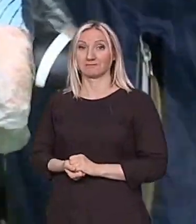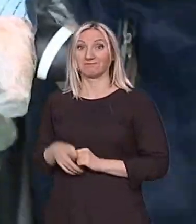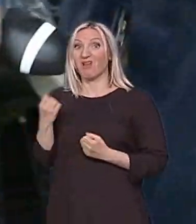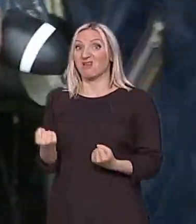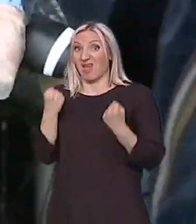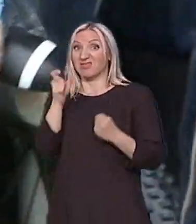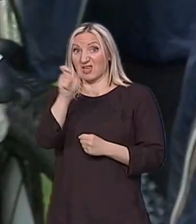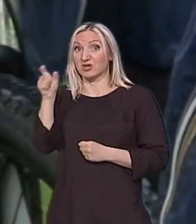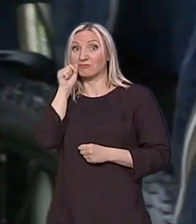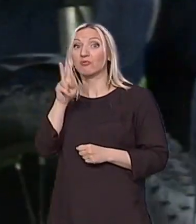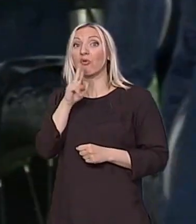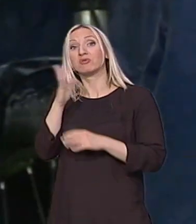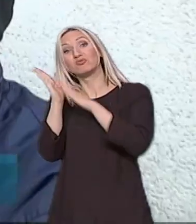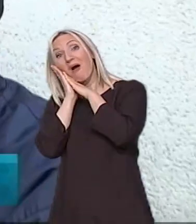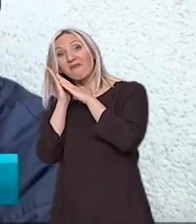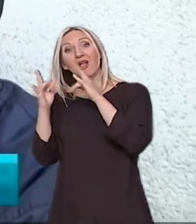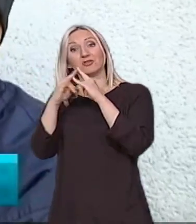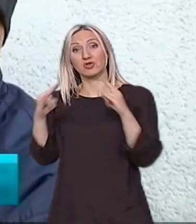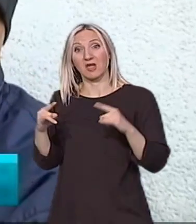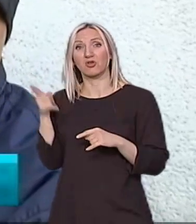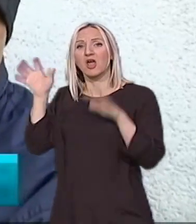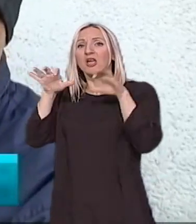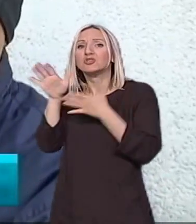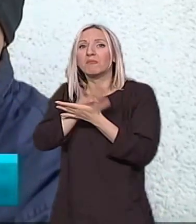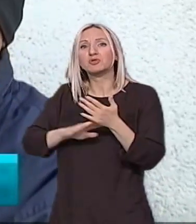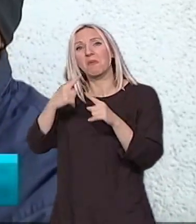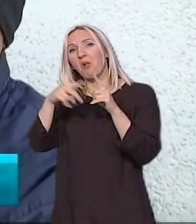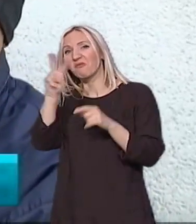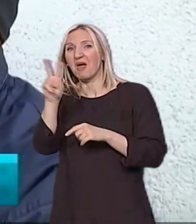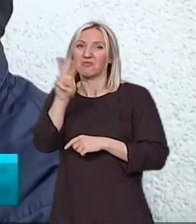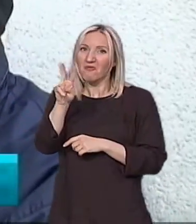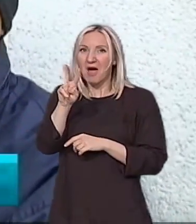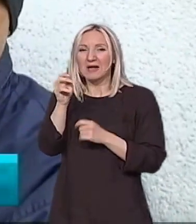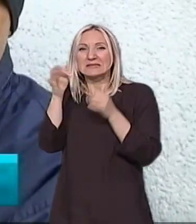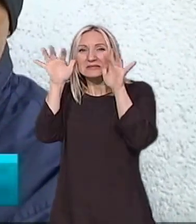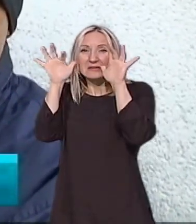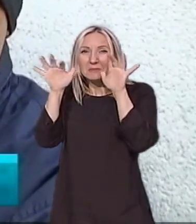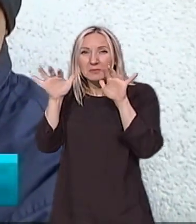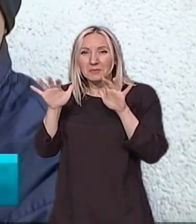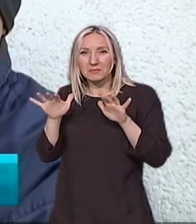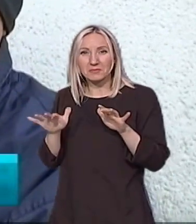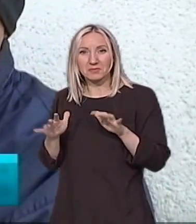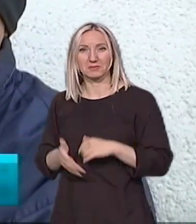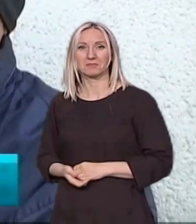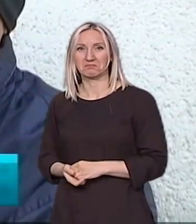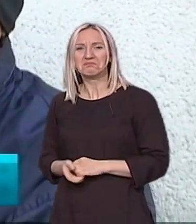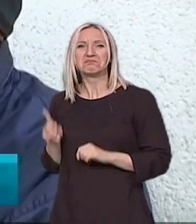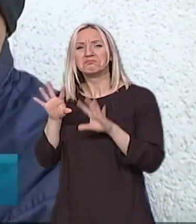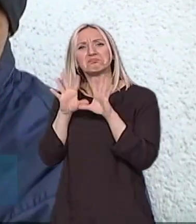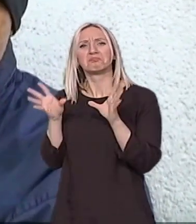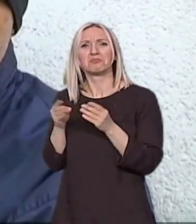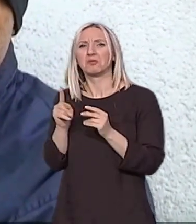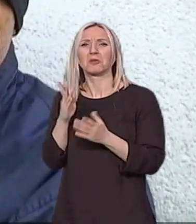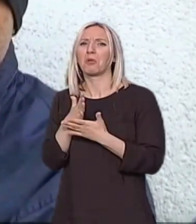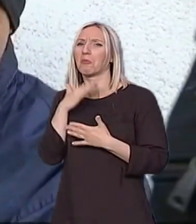Najteže onima koji su noćili pod šatorima. Kiša je krenula negde oko pola, dva, dva, onako sitna. U svoju svemu